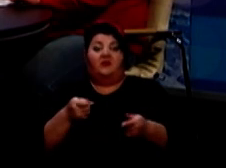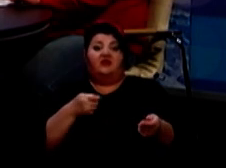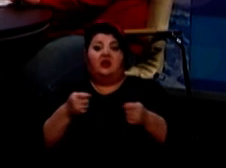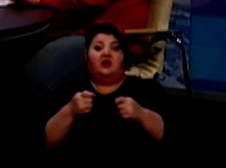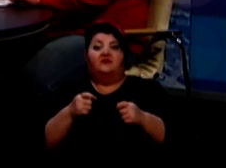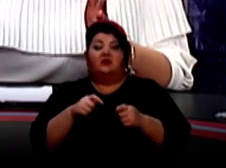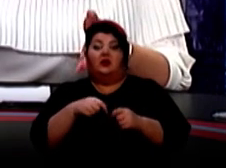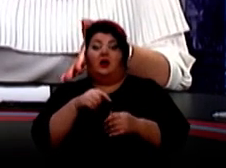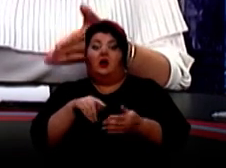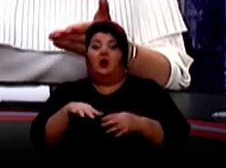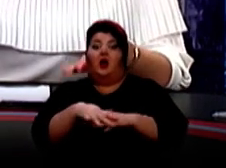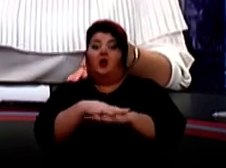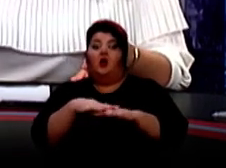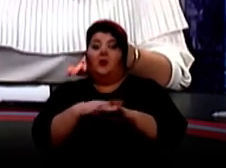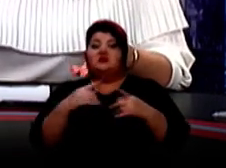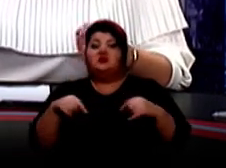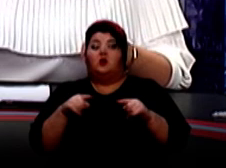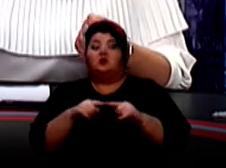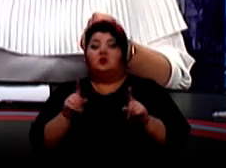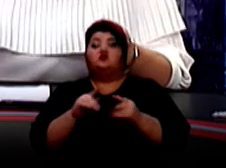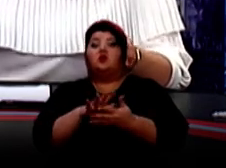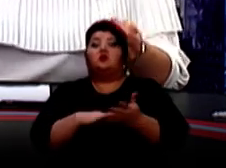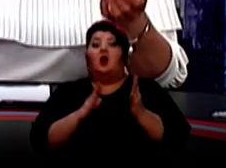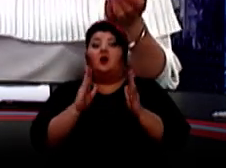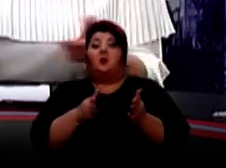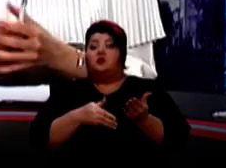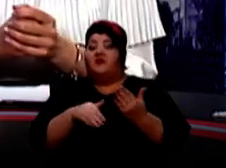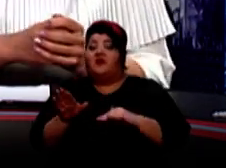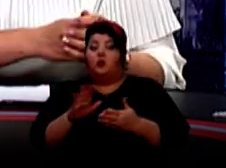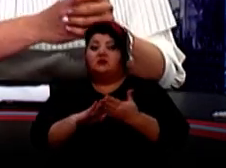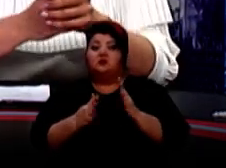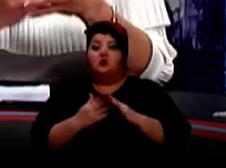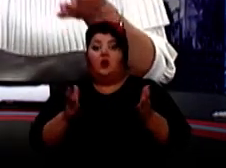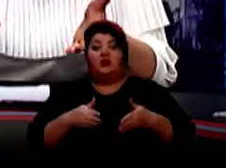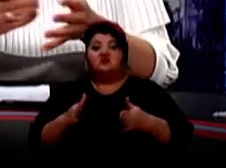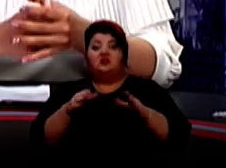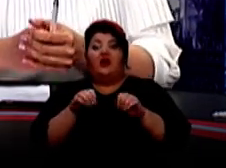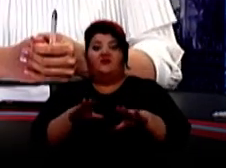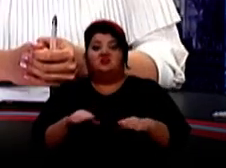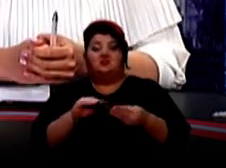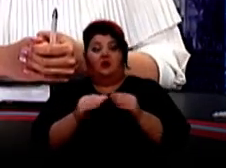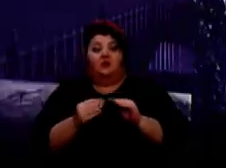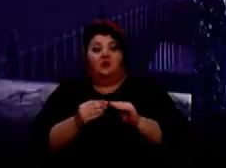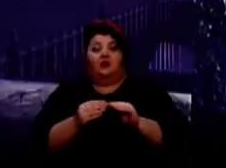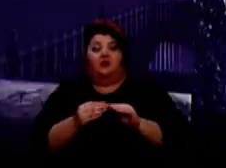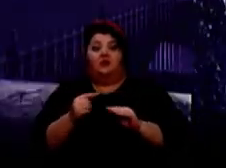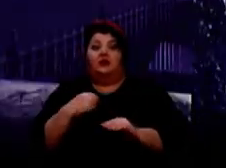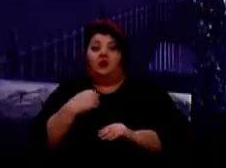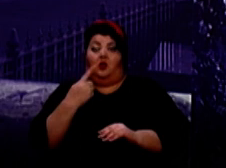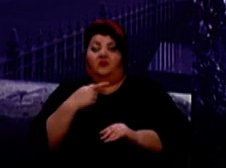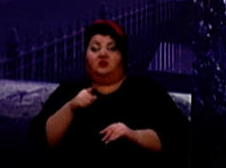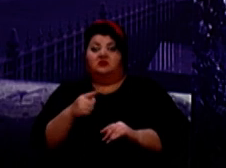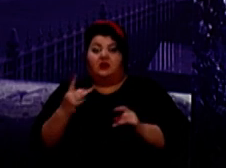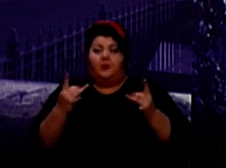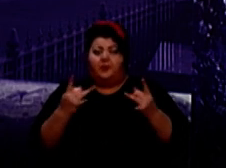Юрій Лупаєнко. Що далі? Як будете виходити із ситуації? Які шляхи вирішення проблеми ви бачите? Я ж говорю ще раз. Це звичайний